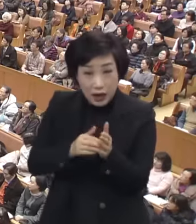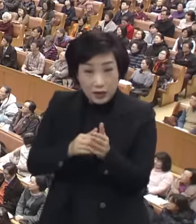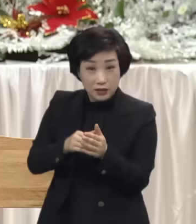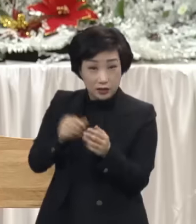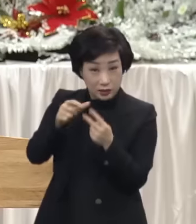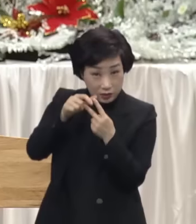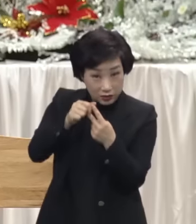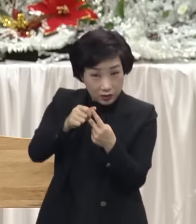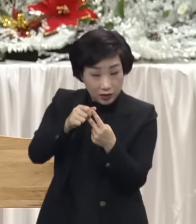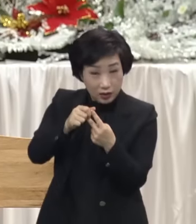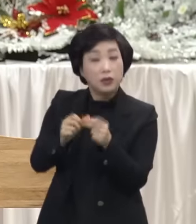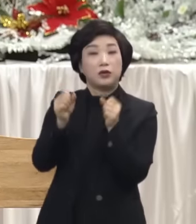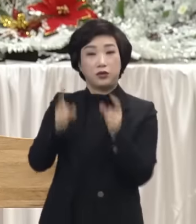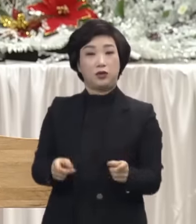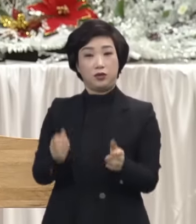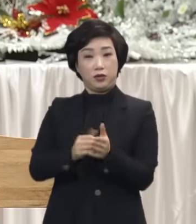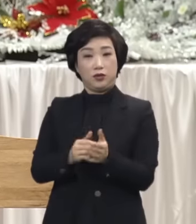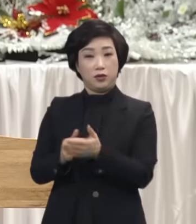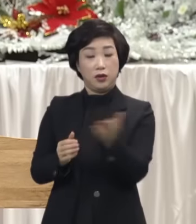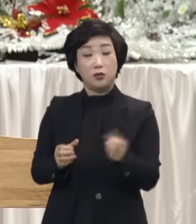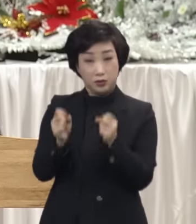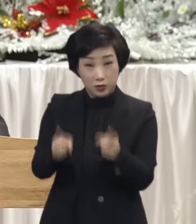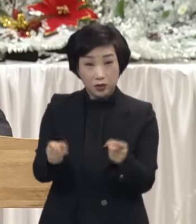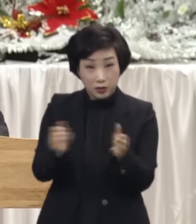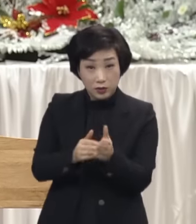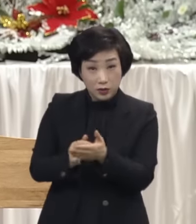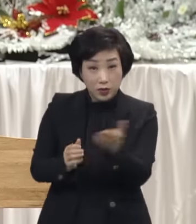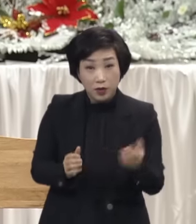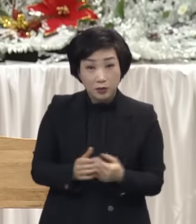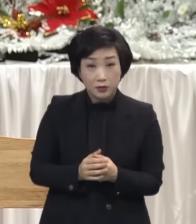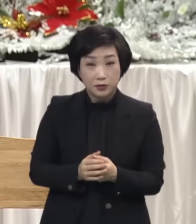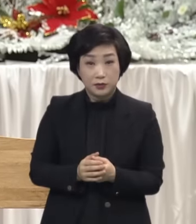이때까지가 기회다. 기회.